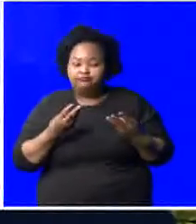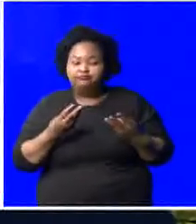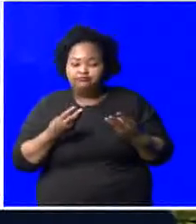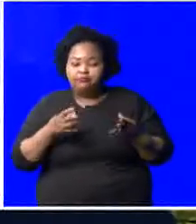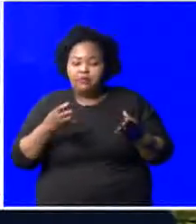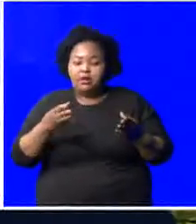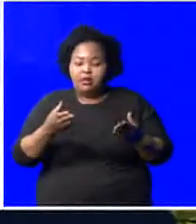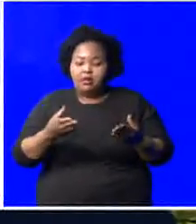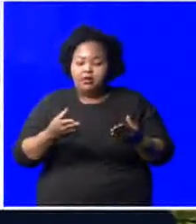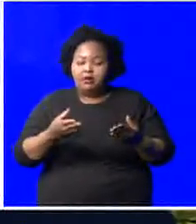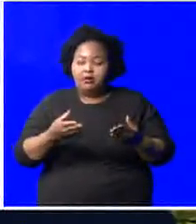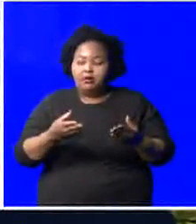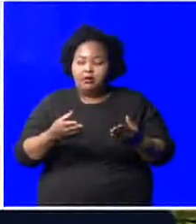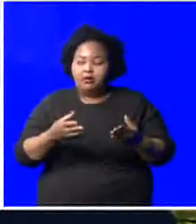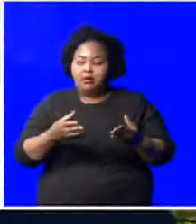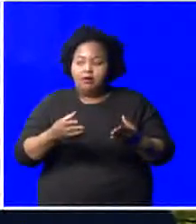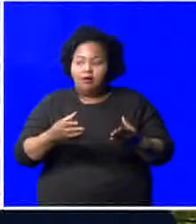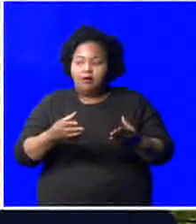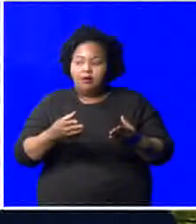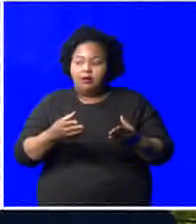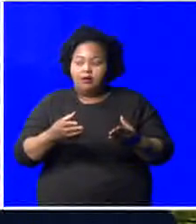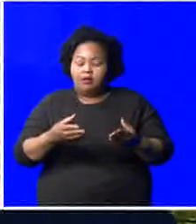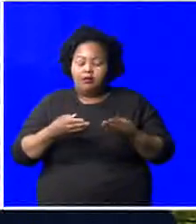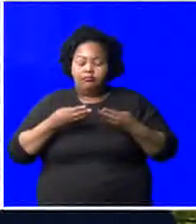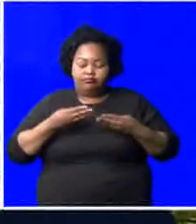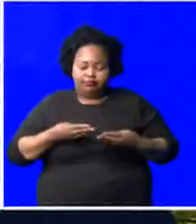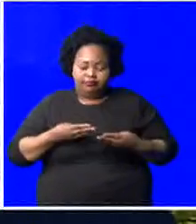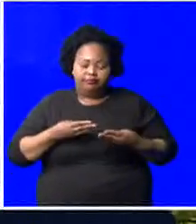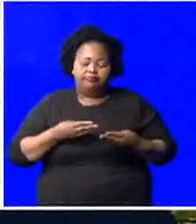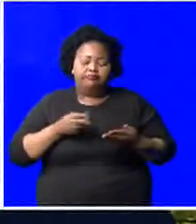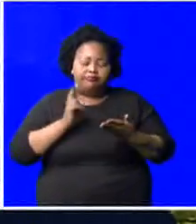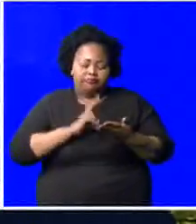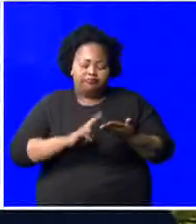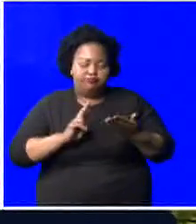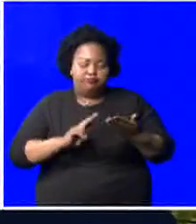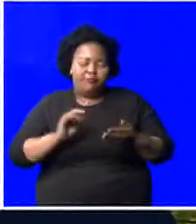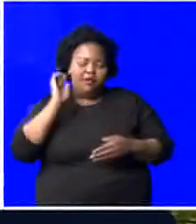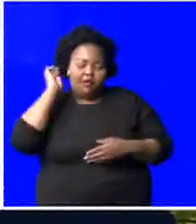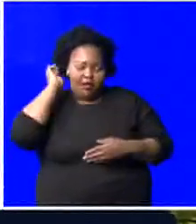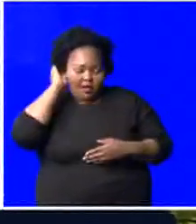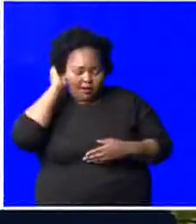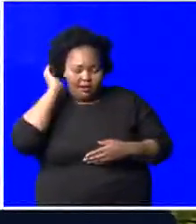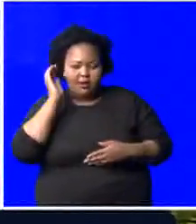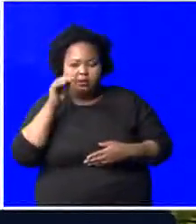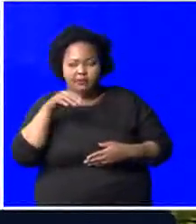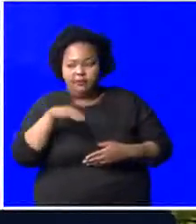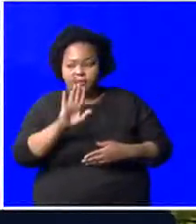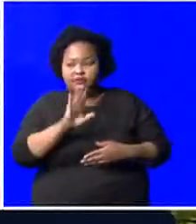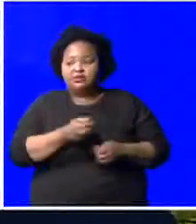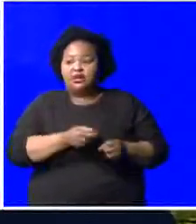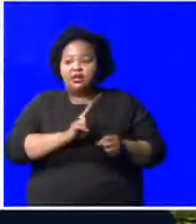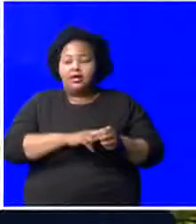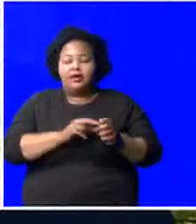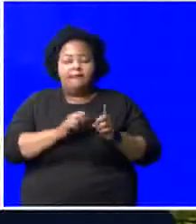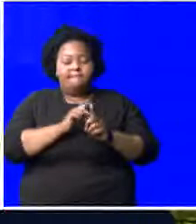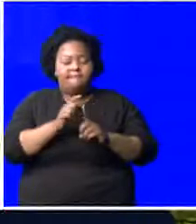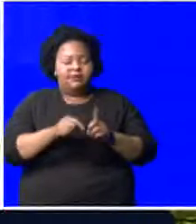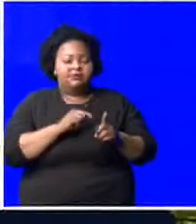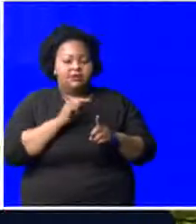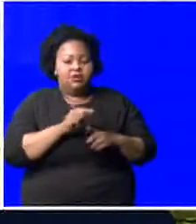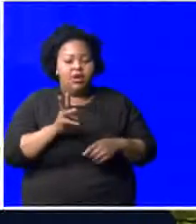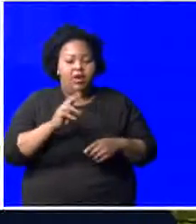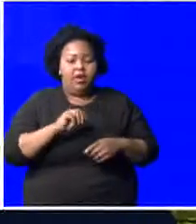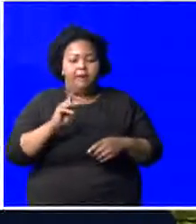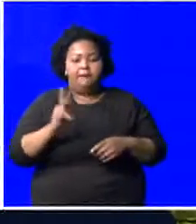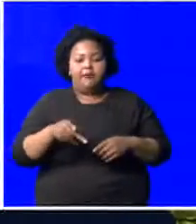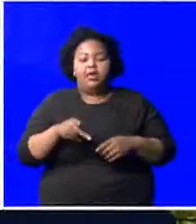Mpangazitha letawuhlonipha emalunga ePhalamende lamelele livela kangwane. Bese leyo invoza Mpangazitha